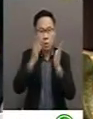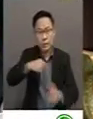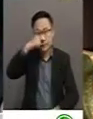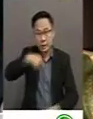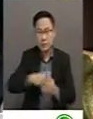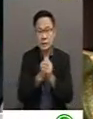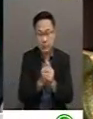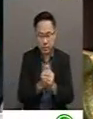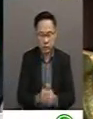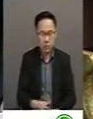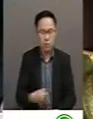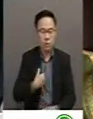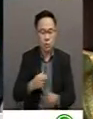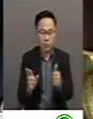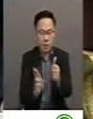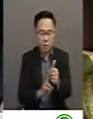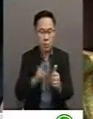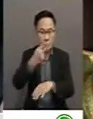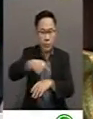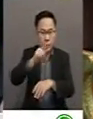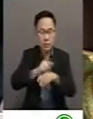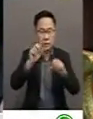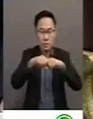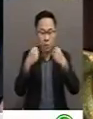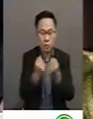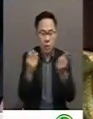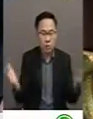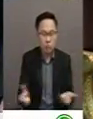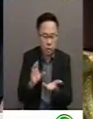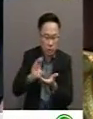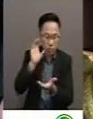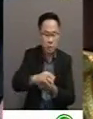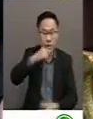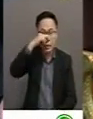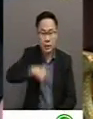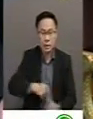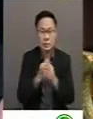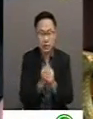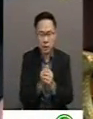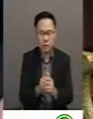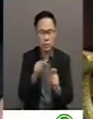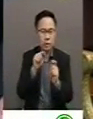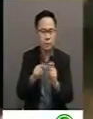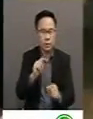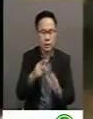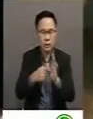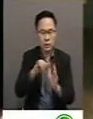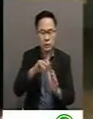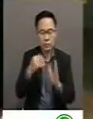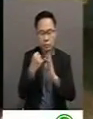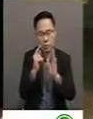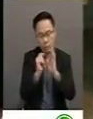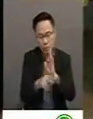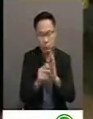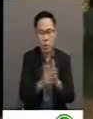เชื้อสายจีนซึ่งอ้างว่าเป็นรองประธานสมาคมส่งเสริมการลงทุนการค้าไทยจีนย่านอำเภอธัญบุรีจังหวัดปทุมธ